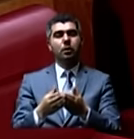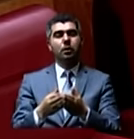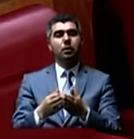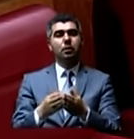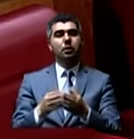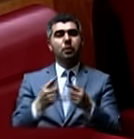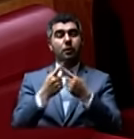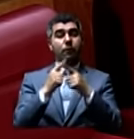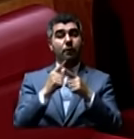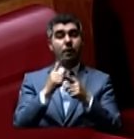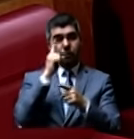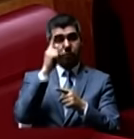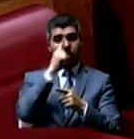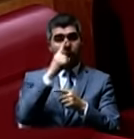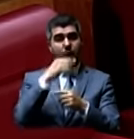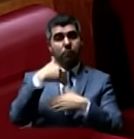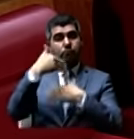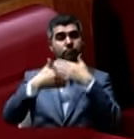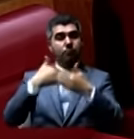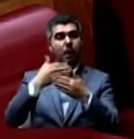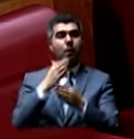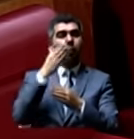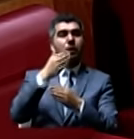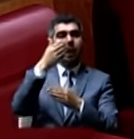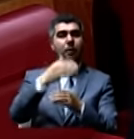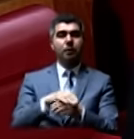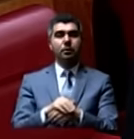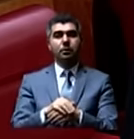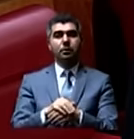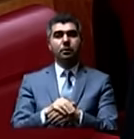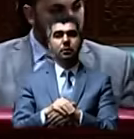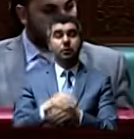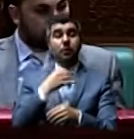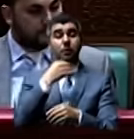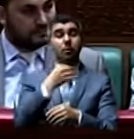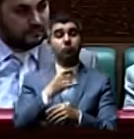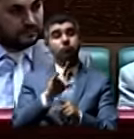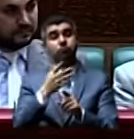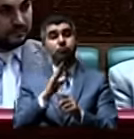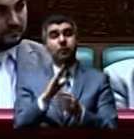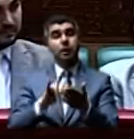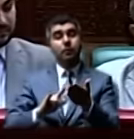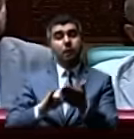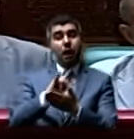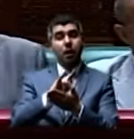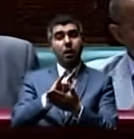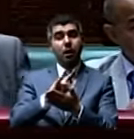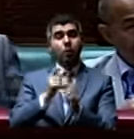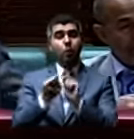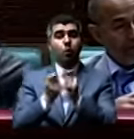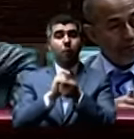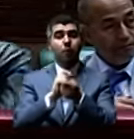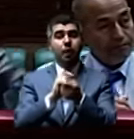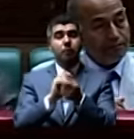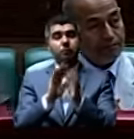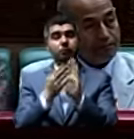اللي غيخلي ان شاء الله افاق مستقبليه بالنسبه للبلاد ديالنا. حنا كنتصوروا بانه في النقل الجوي غيتضاعف، الان عندنا